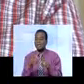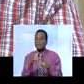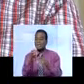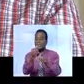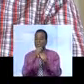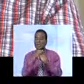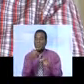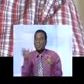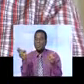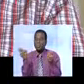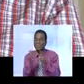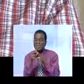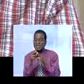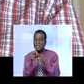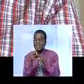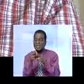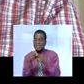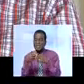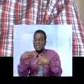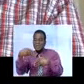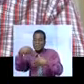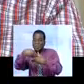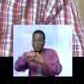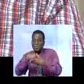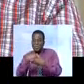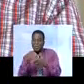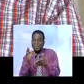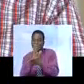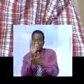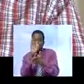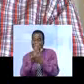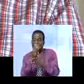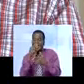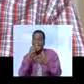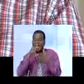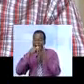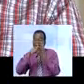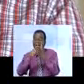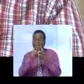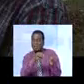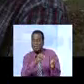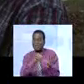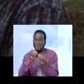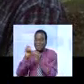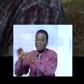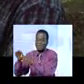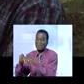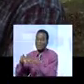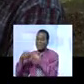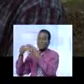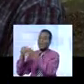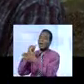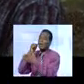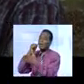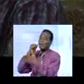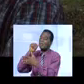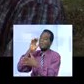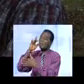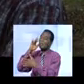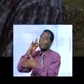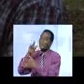petites enveloppes, des petits papiers, des machins que je venais transmettre à ma mère.